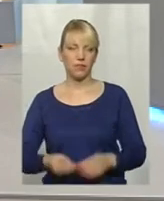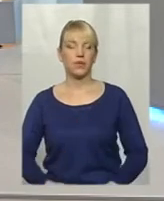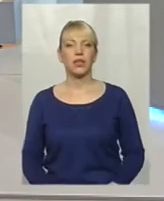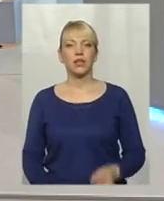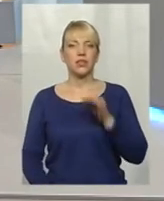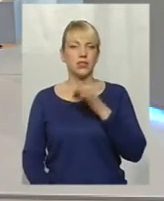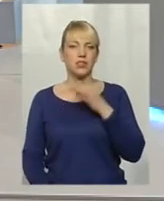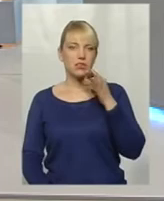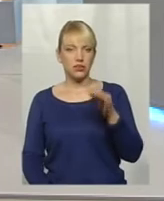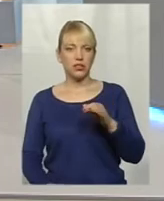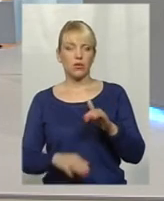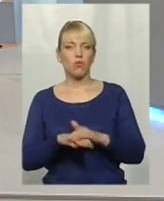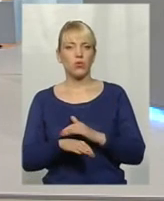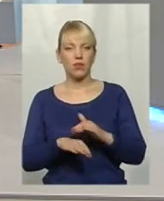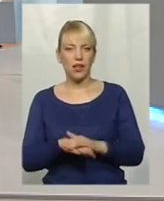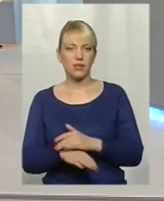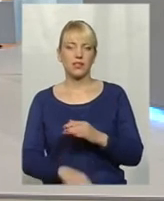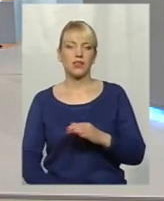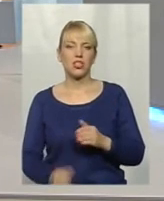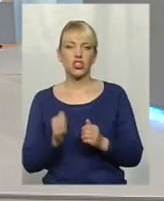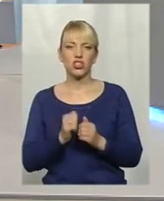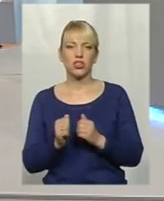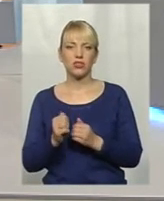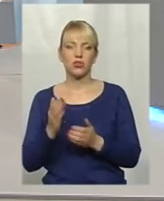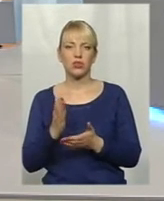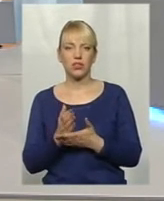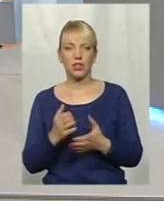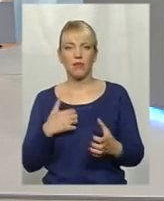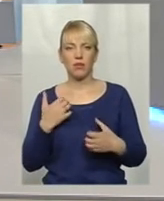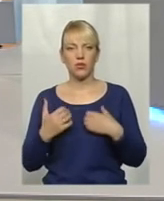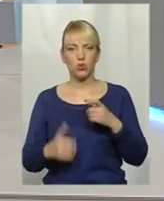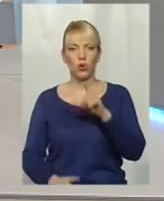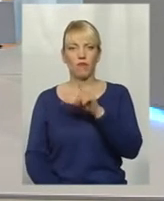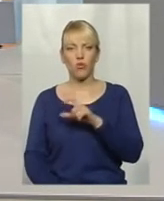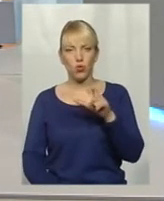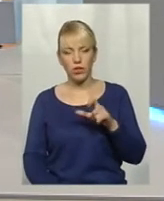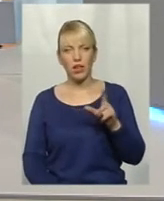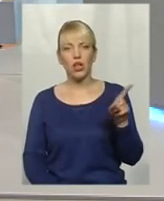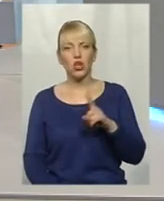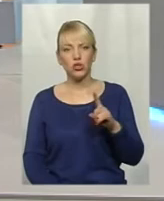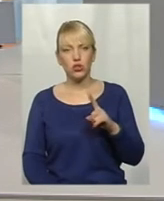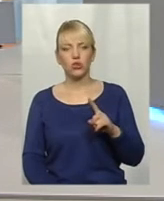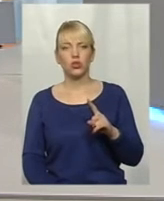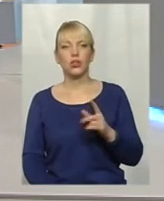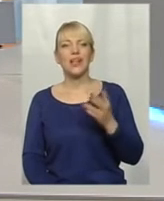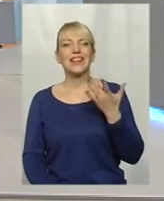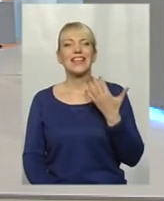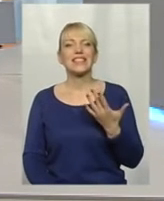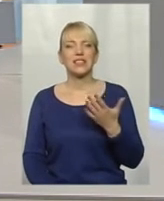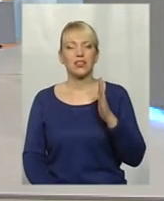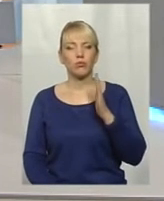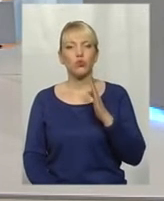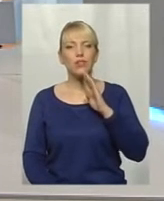ласка, дуже часто є пересторога в людей щодо того, наскільки якісно